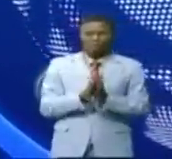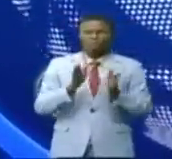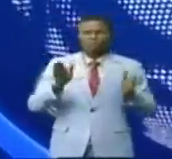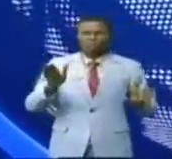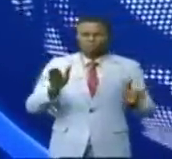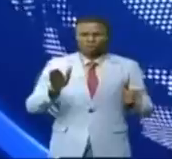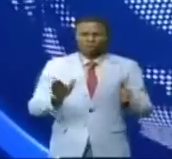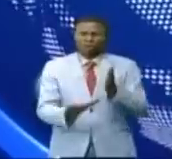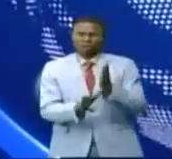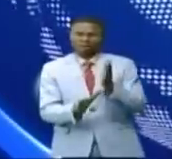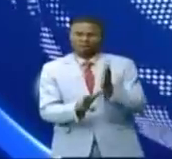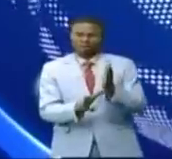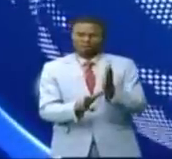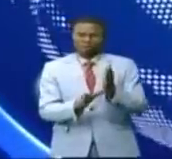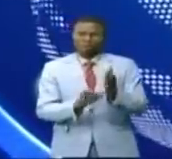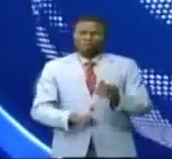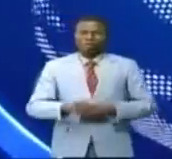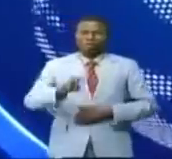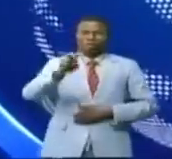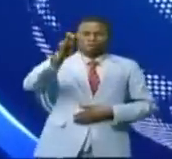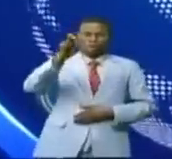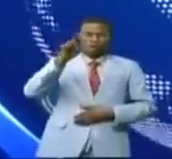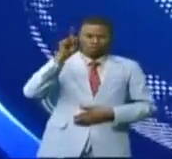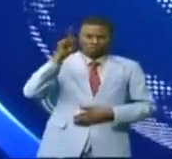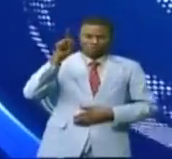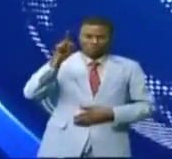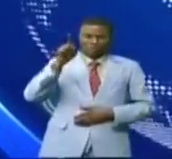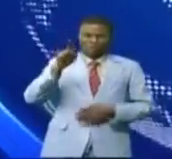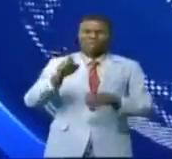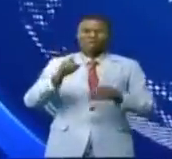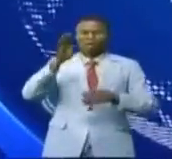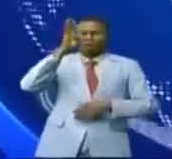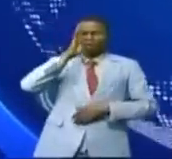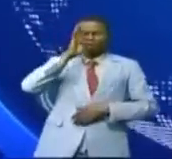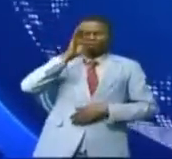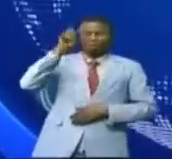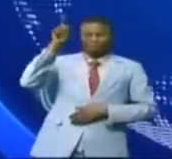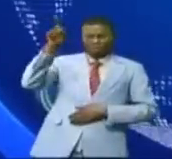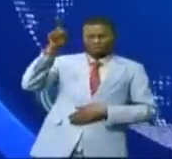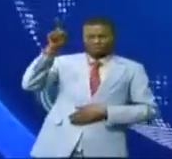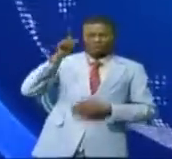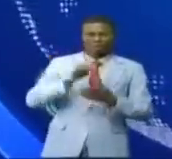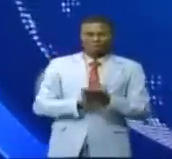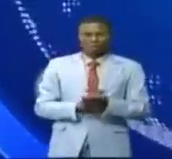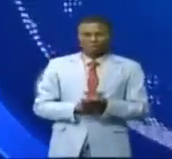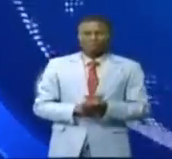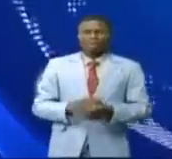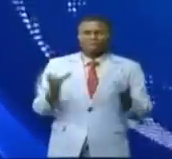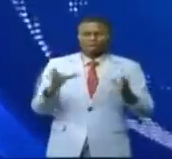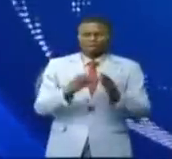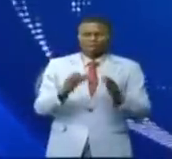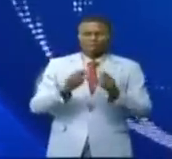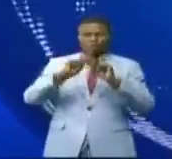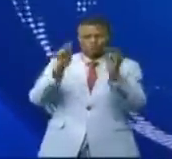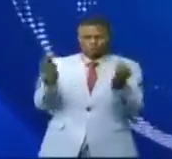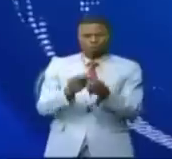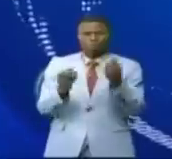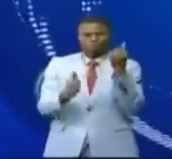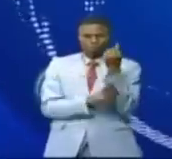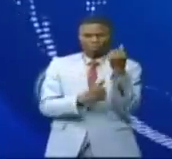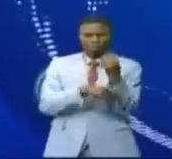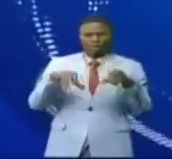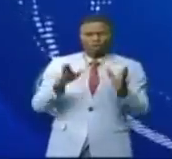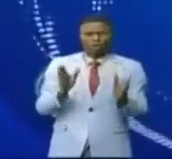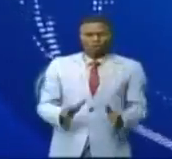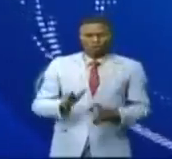intérim robert bendegue bon gars s'est rendu à bruxelles en belgique avec une délégation des